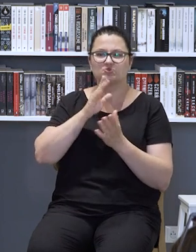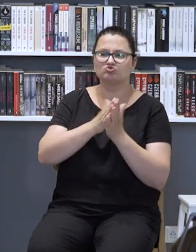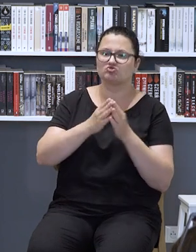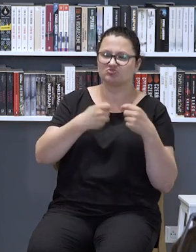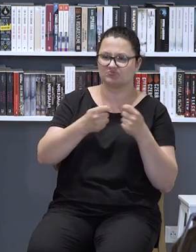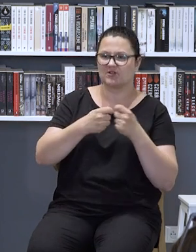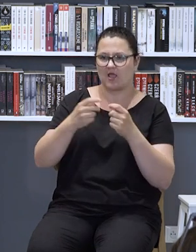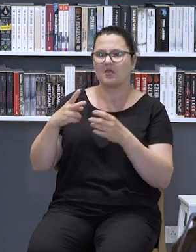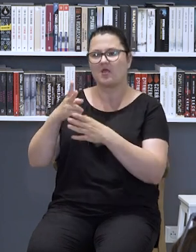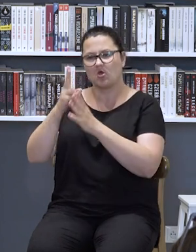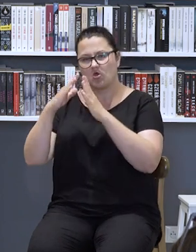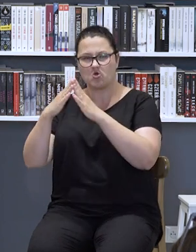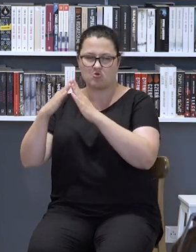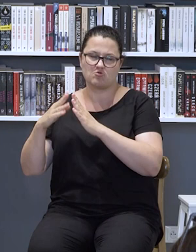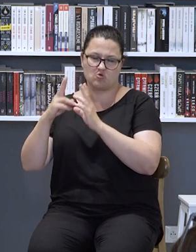byłoby to już niemożliwe.